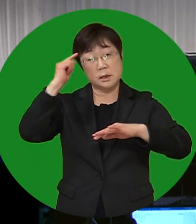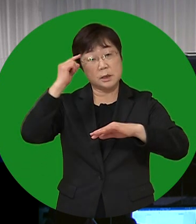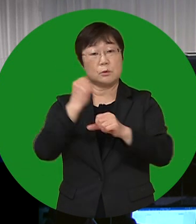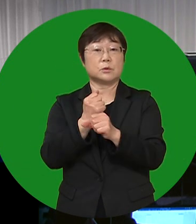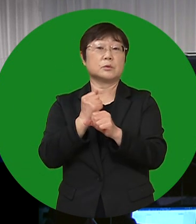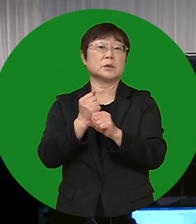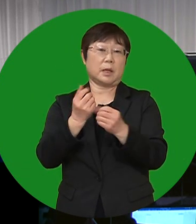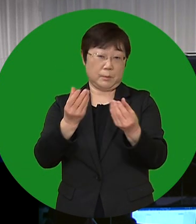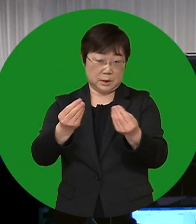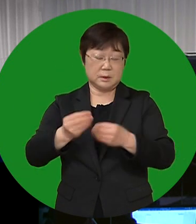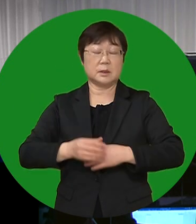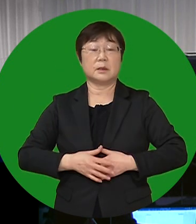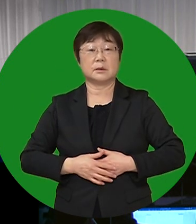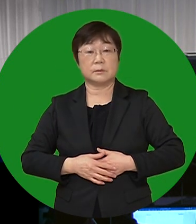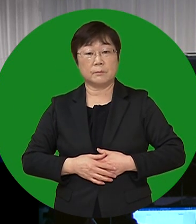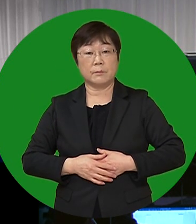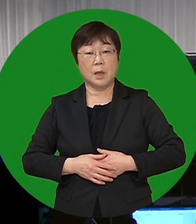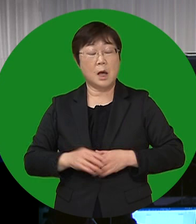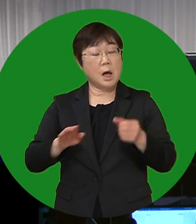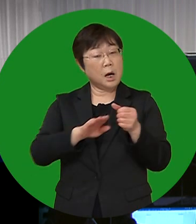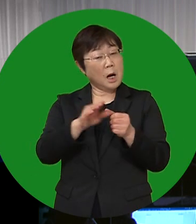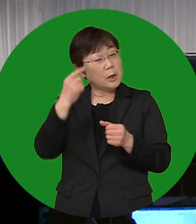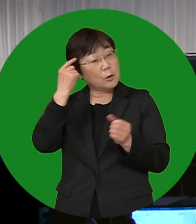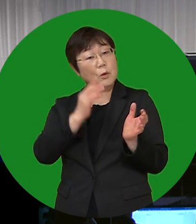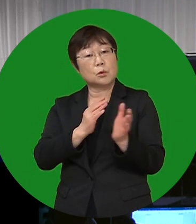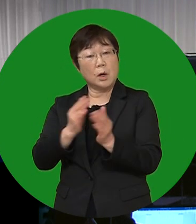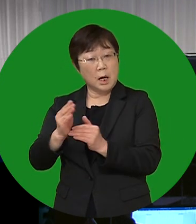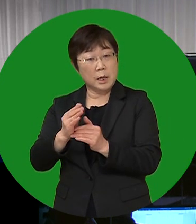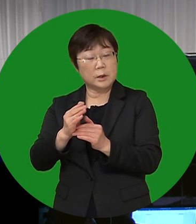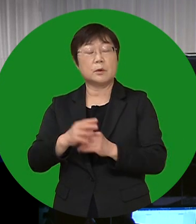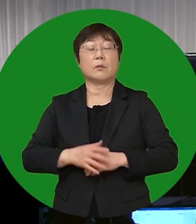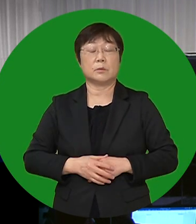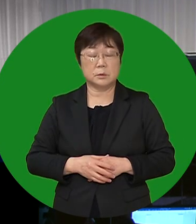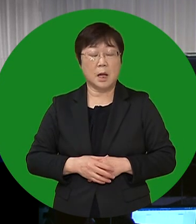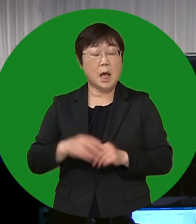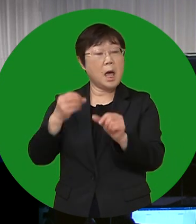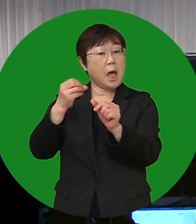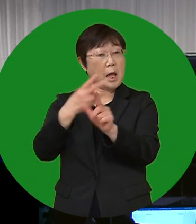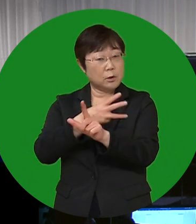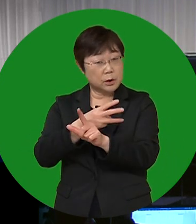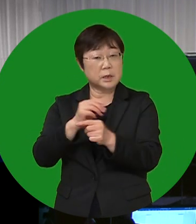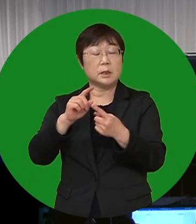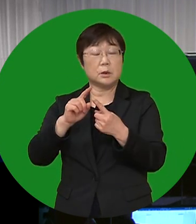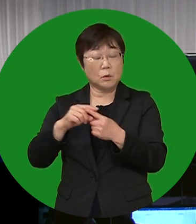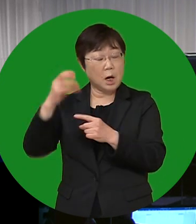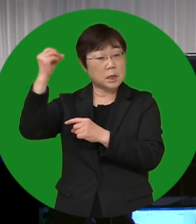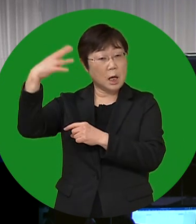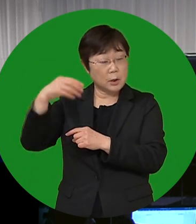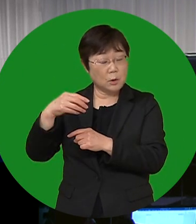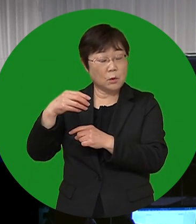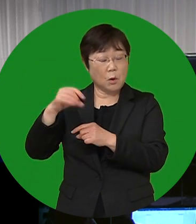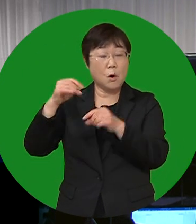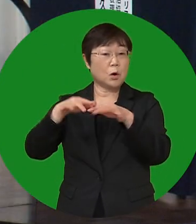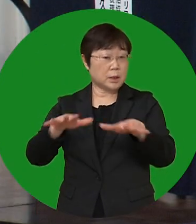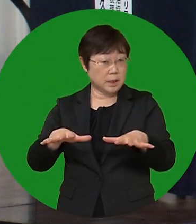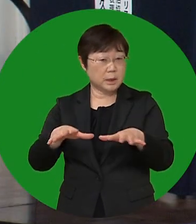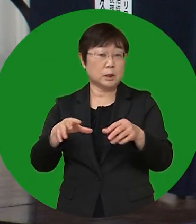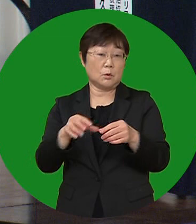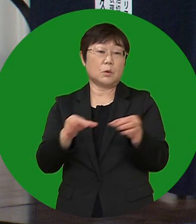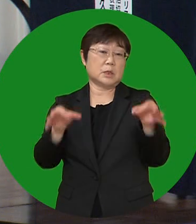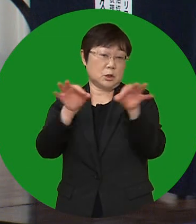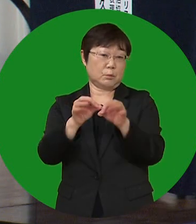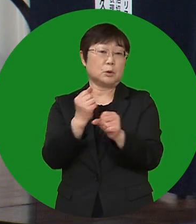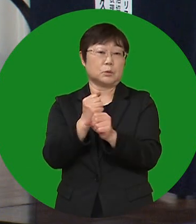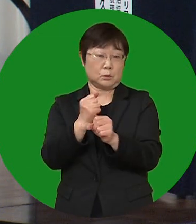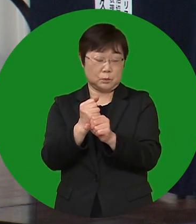つくりとなっております環境への配慮からled 照明や太陽光発電設備を設置しているほか今月